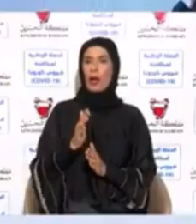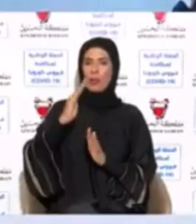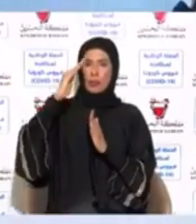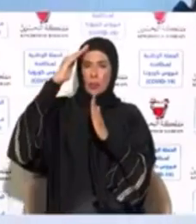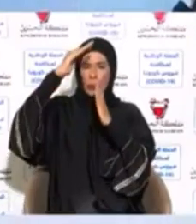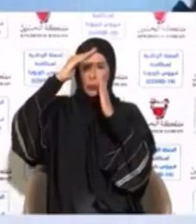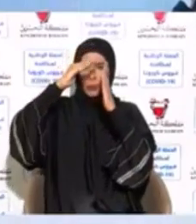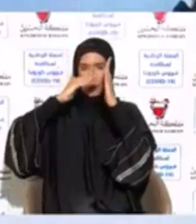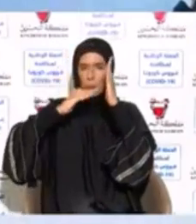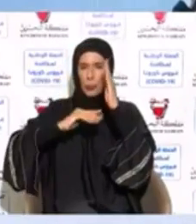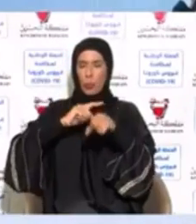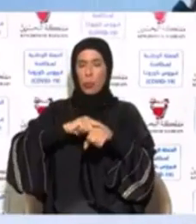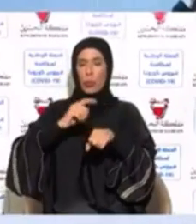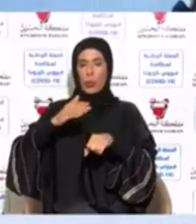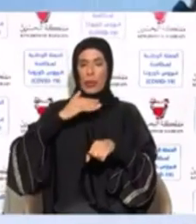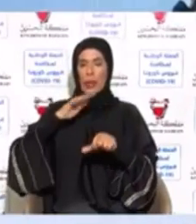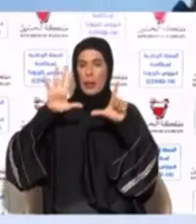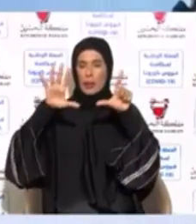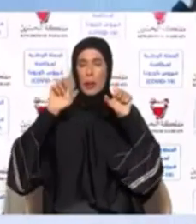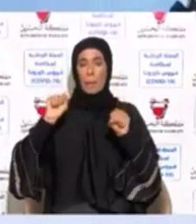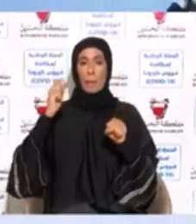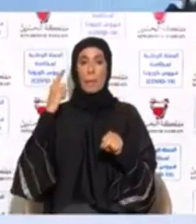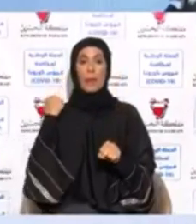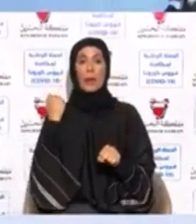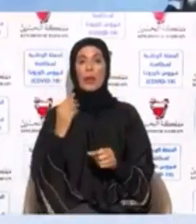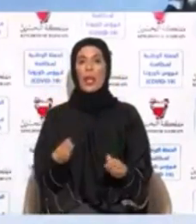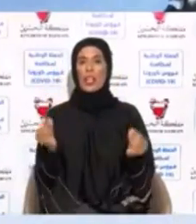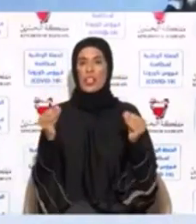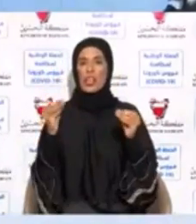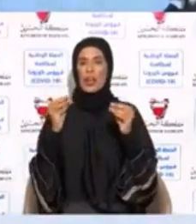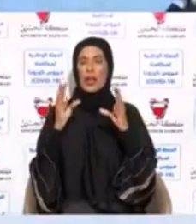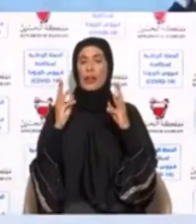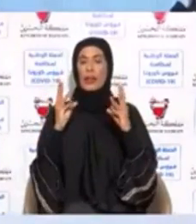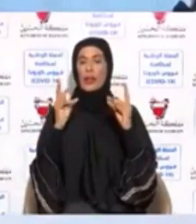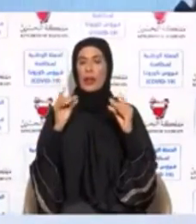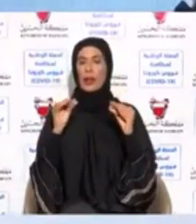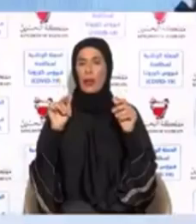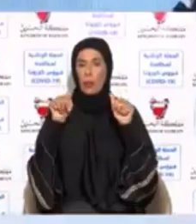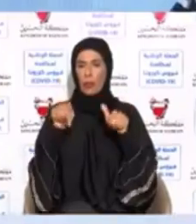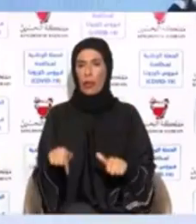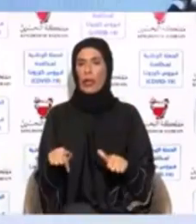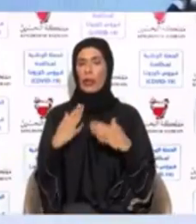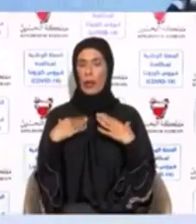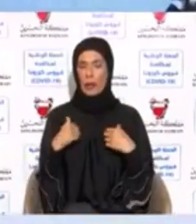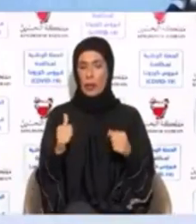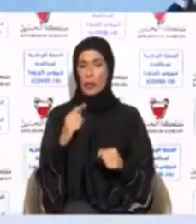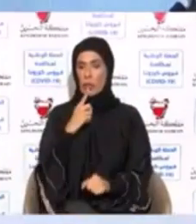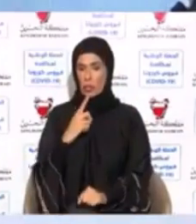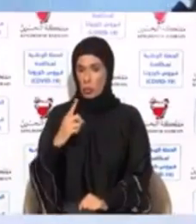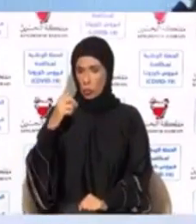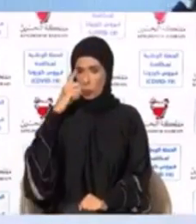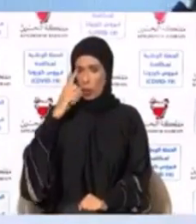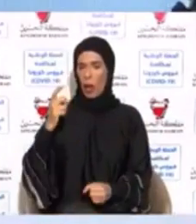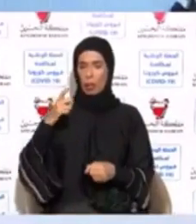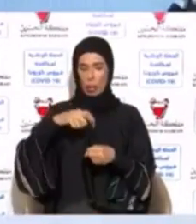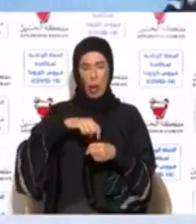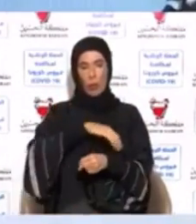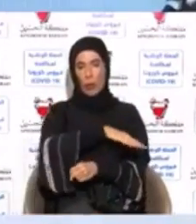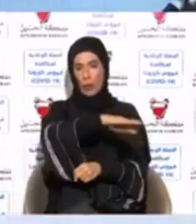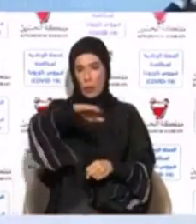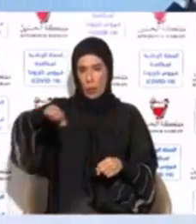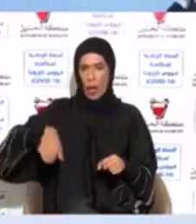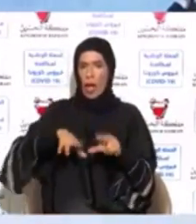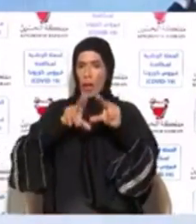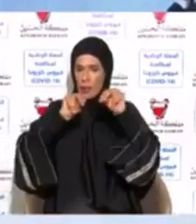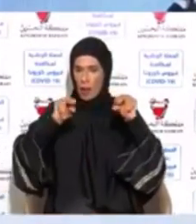الفترة السابقة الأسبوع الماضي، وهذا بسبب زيادة عدد الحالات عن عدد التعافي، وإن شاء الله لكن مع تعاون الجميع نرجع